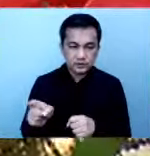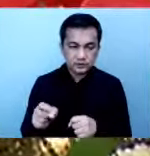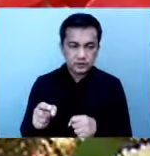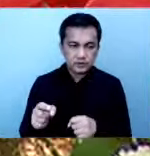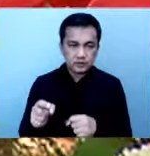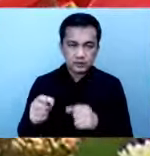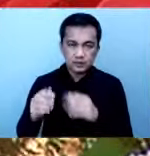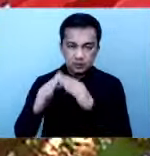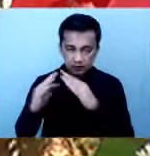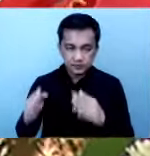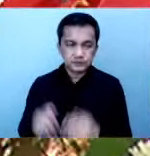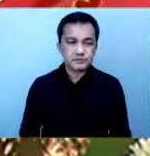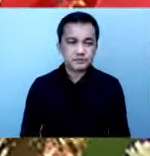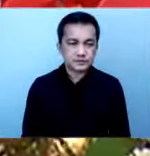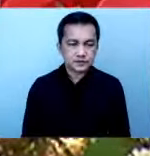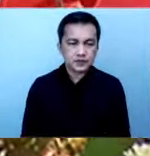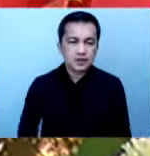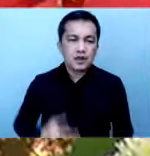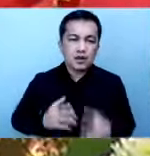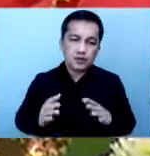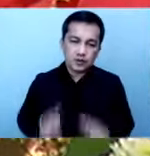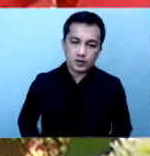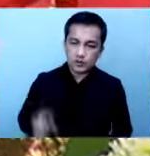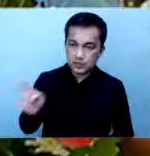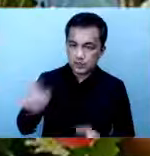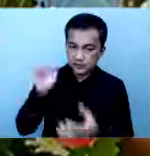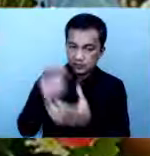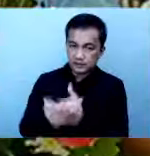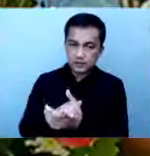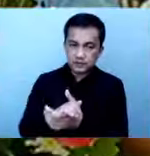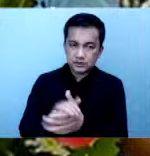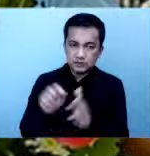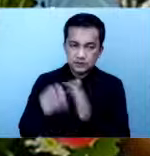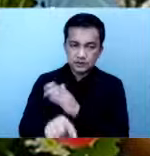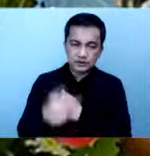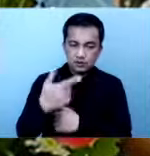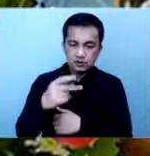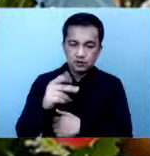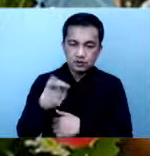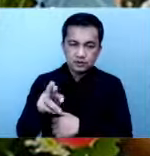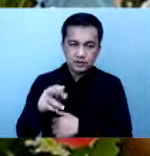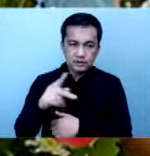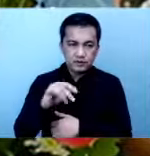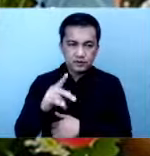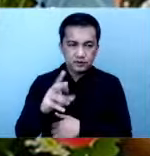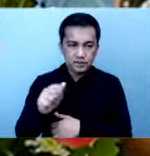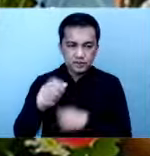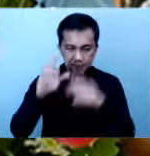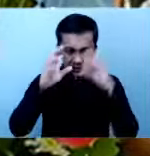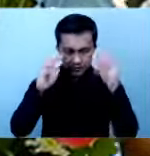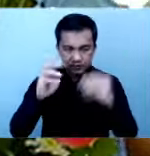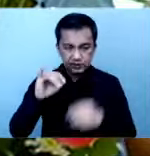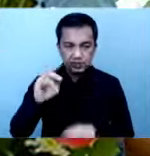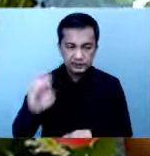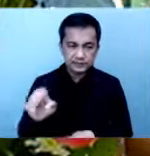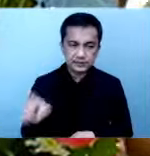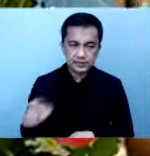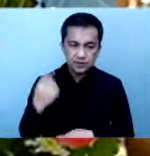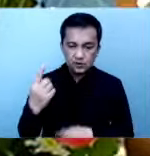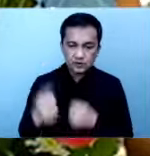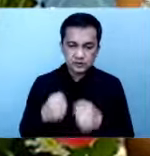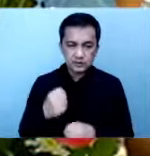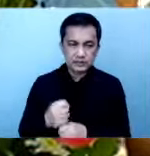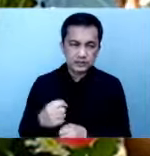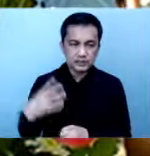be. Tila nabunutan naman ng tinik ang asawa ng pinaslang na gobernador na si Pamplona Mayor Janice Digamo. Isang taon din ang hinintay ng